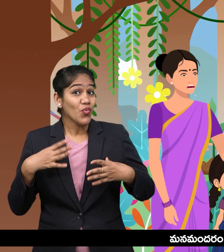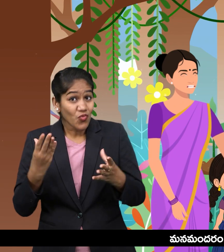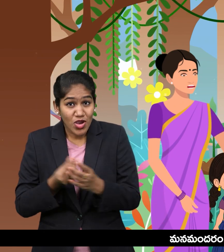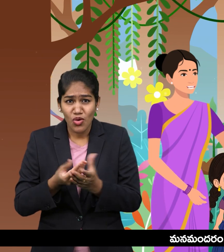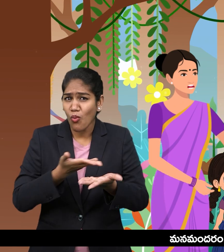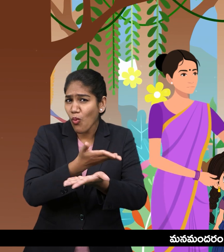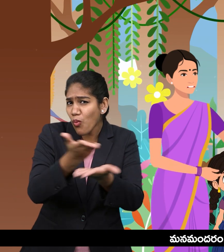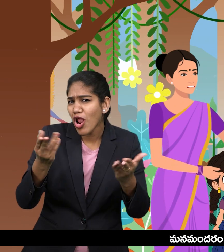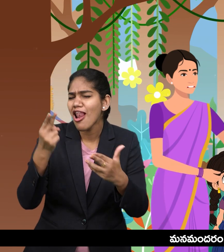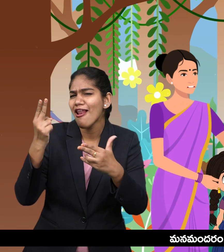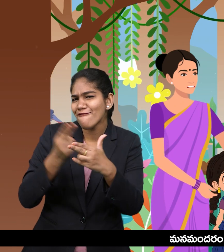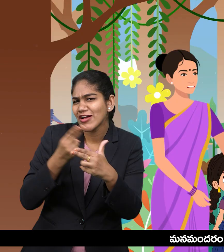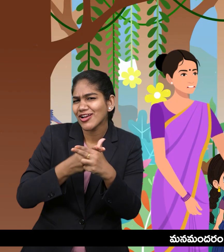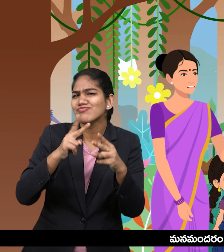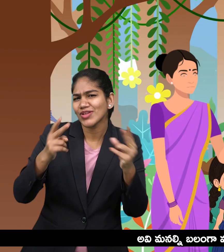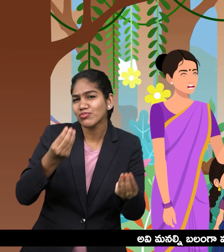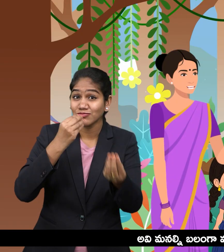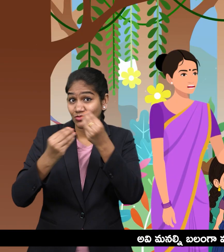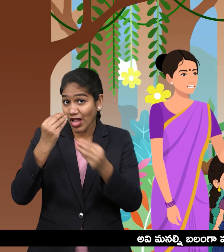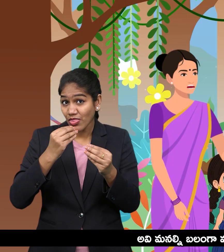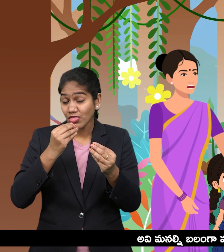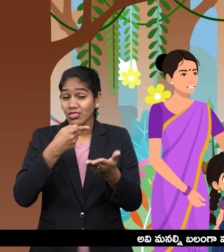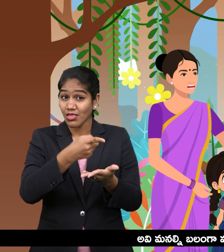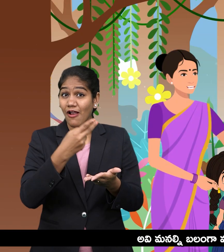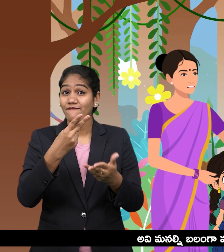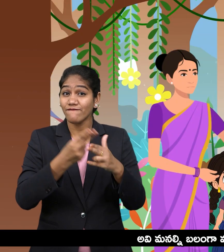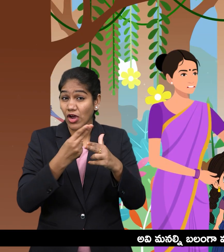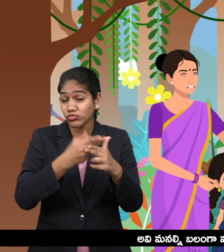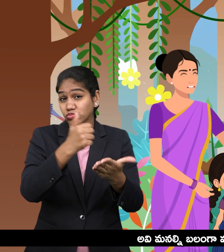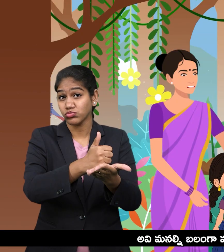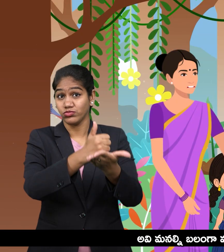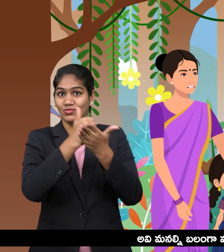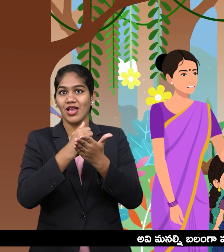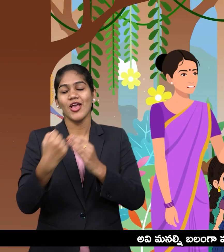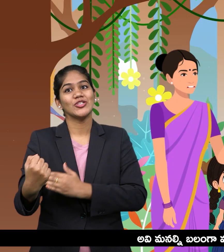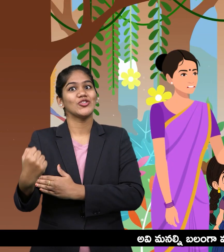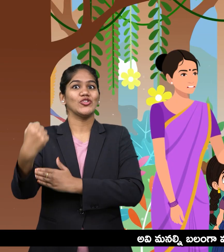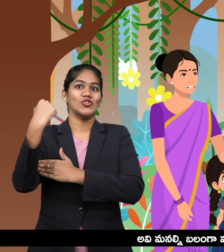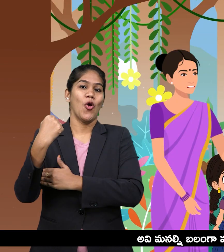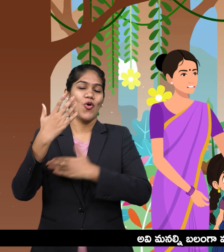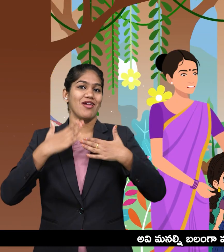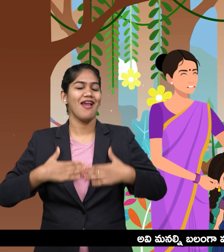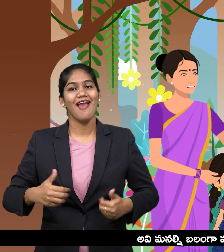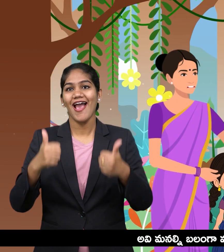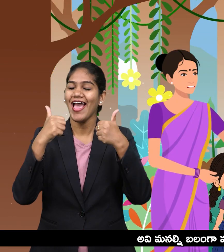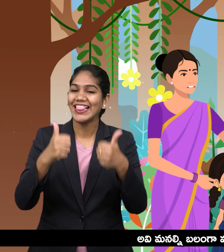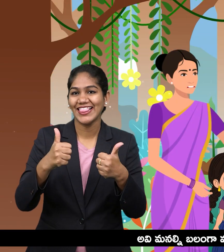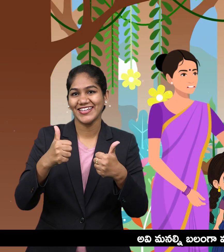మనమందరం కూరగాయలు తింటాం. అవి మనల్ని బలంగా మరియు ఆరోగ్యంగా ఉంచుతాయి.